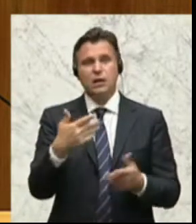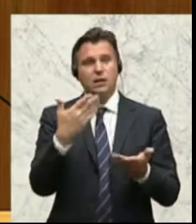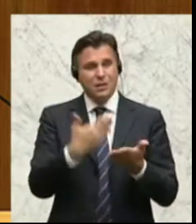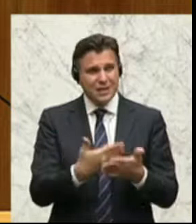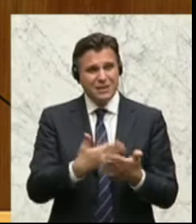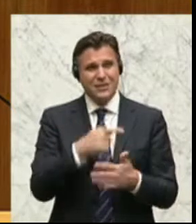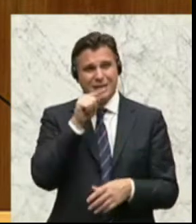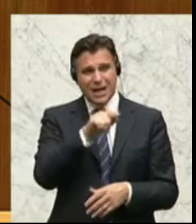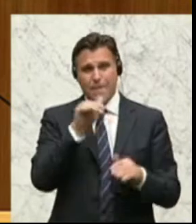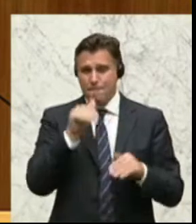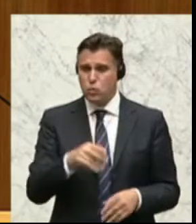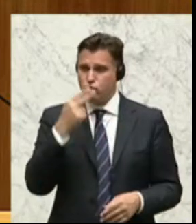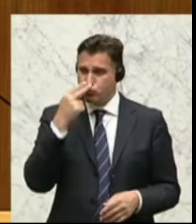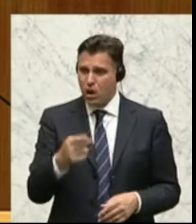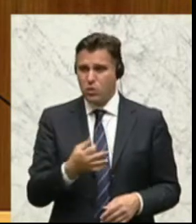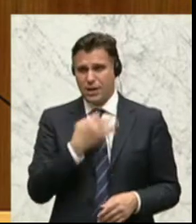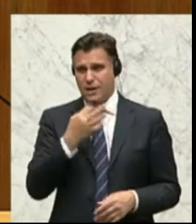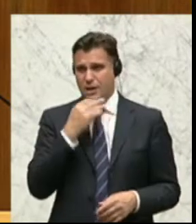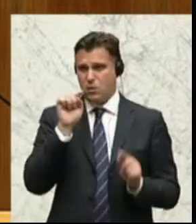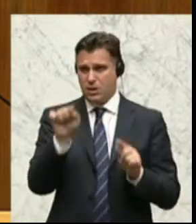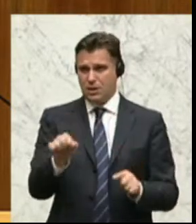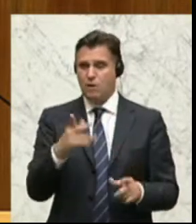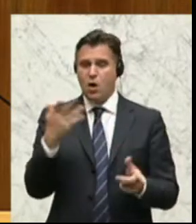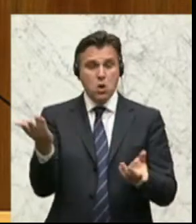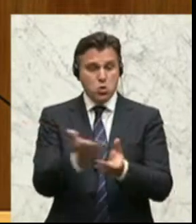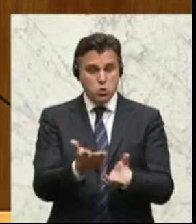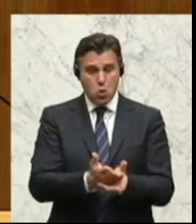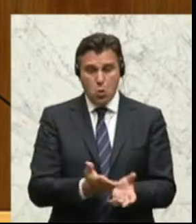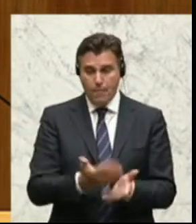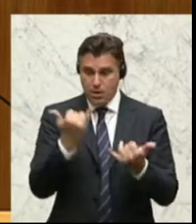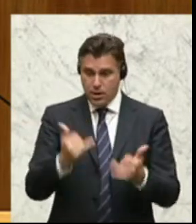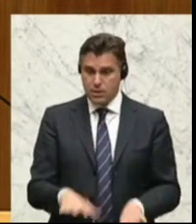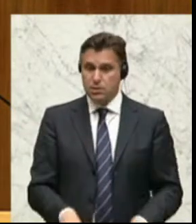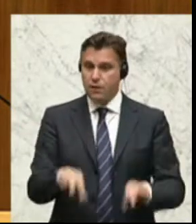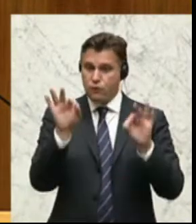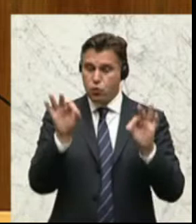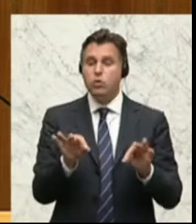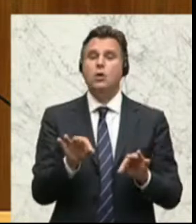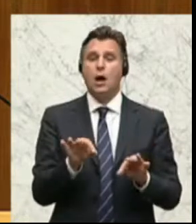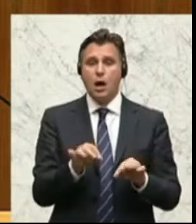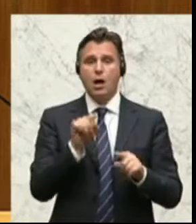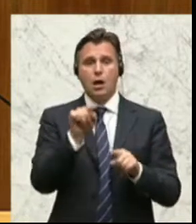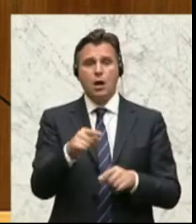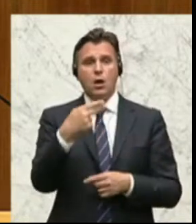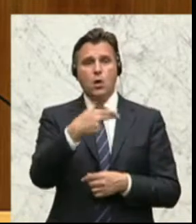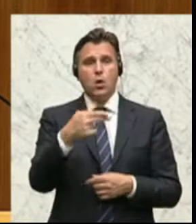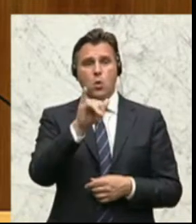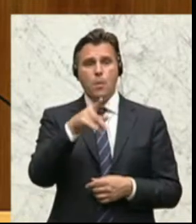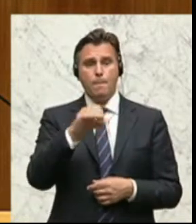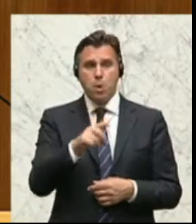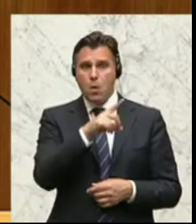klären. Erklären Sie auch, warum Dokumente auftauchen, die jetzt darlegen, dass die Hypoalpe Adria Bank überhaupt nicht